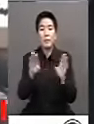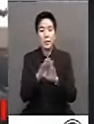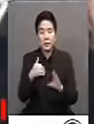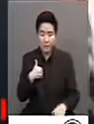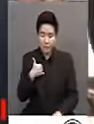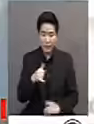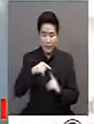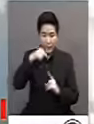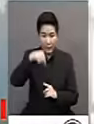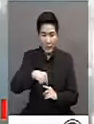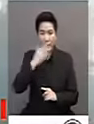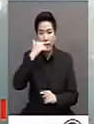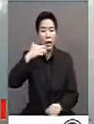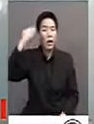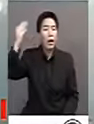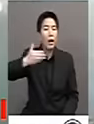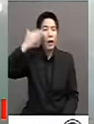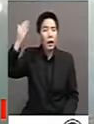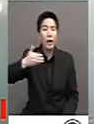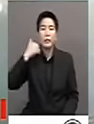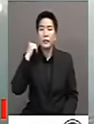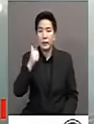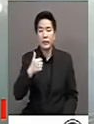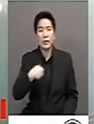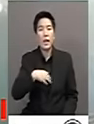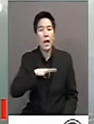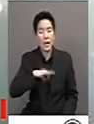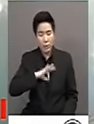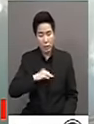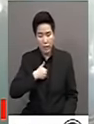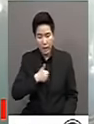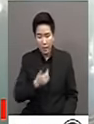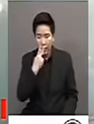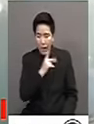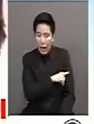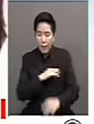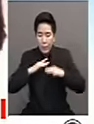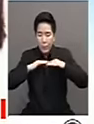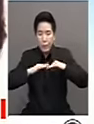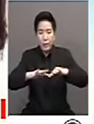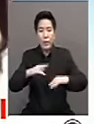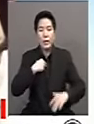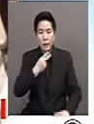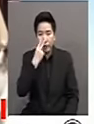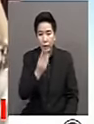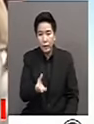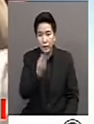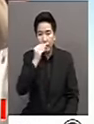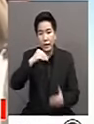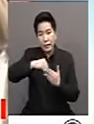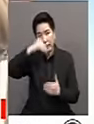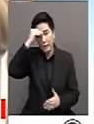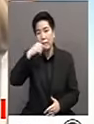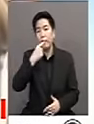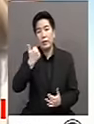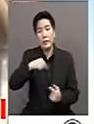เบิกค่ะเนื่องจากว่าอากาศดีและต้องการมาสัมผัสม่านหมอกของภูทับเบิกซึ่งนักศึกษากลุ่มนี้ก็ยังบอกอีกนะคะว่า